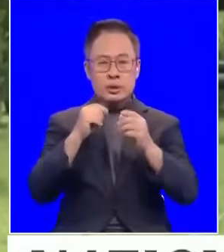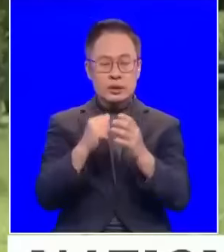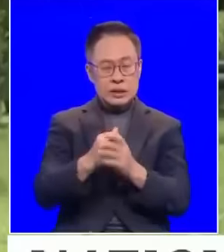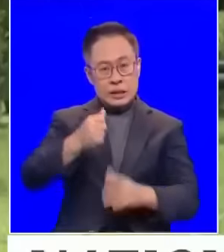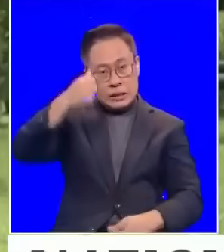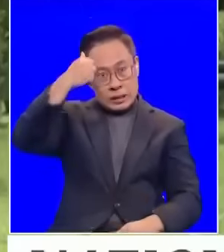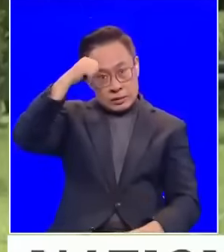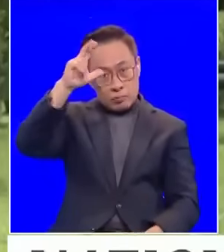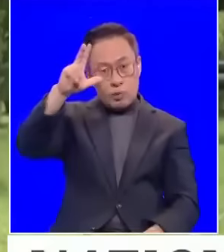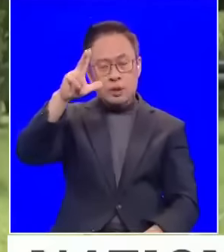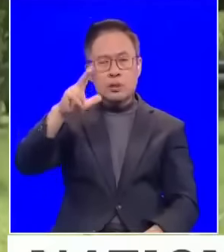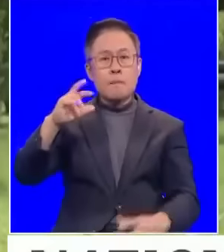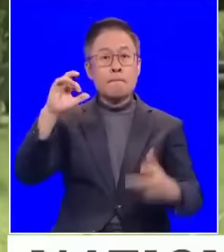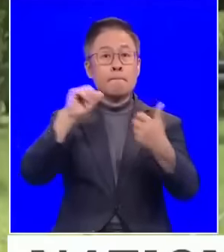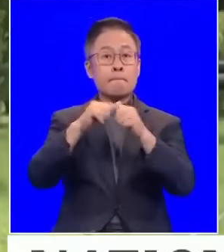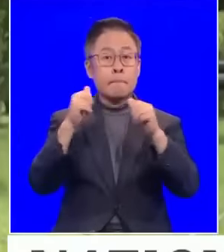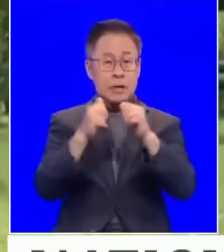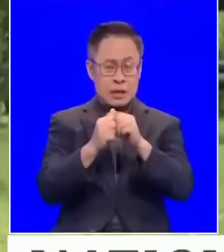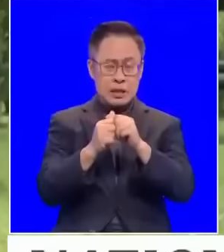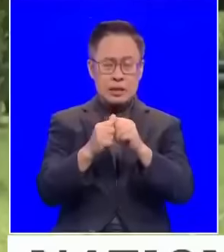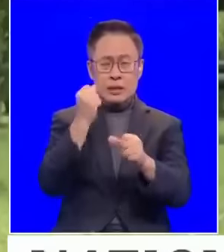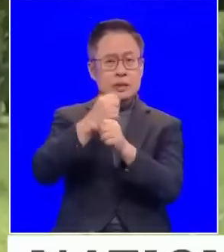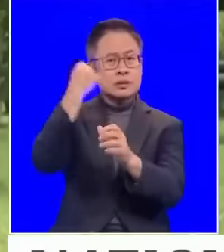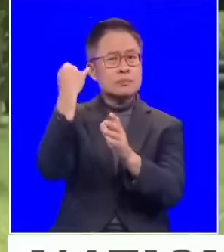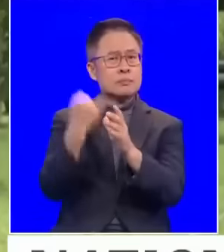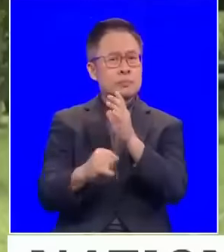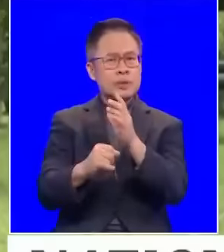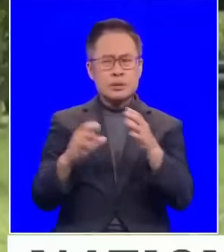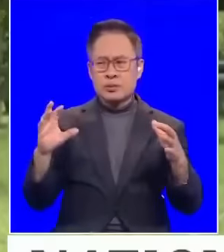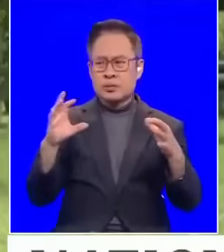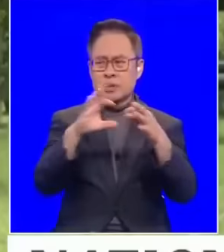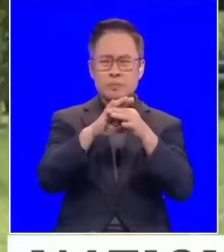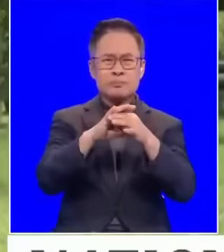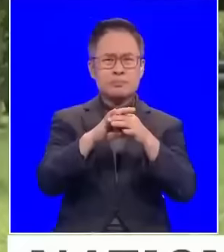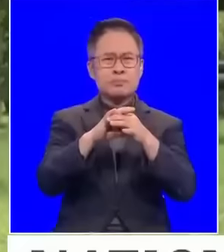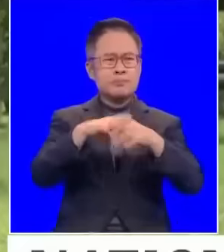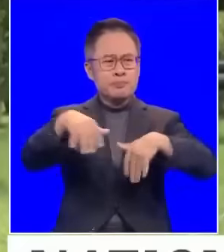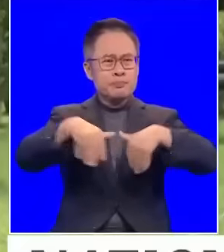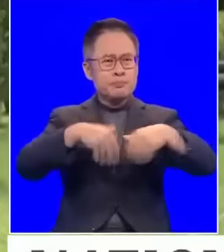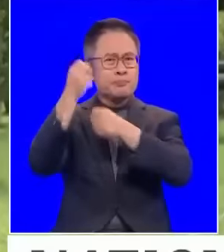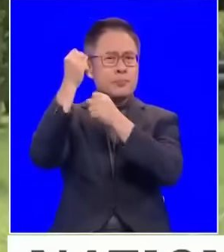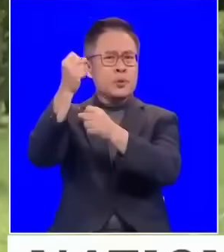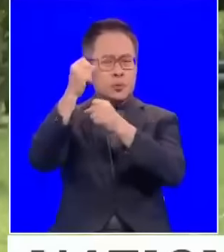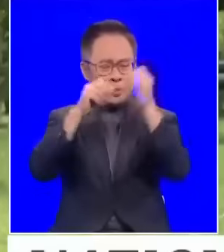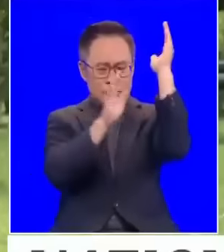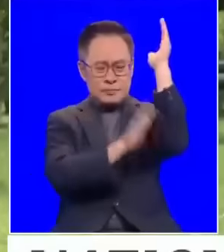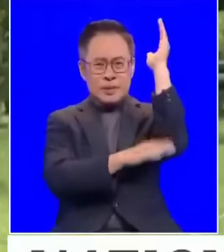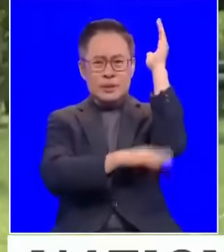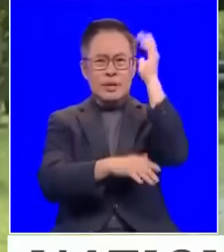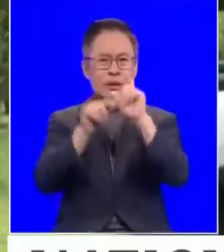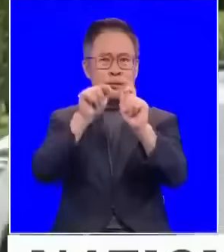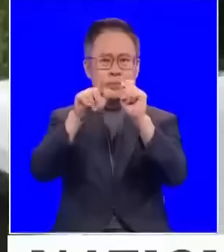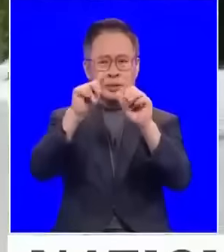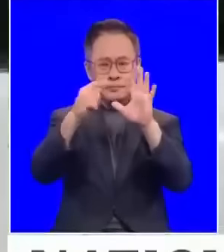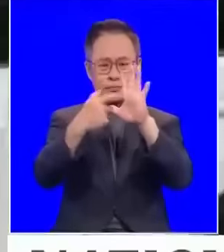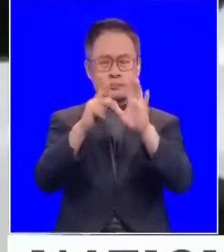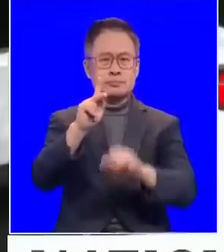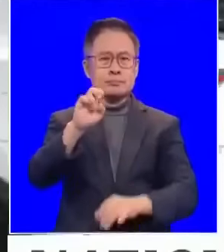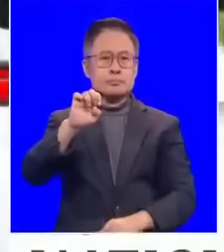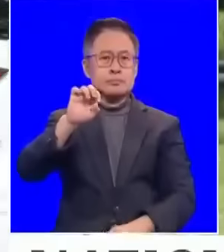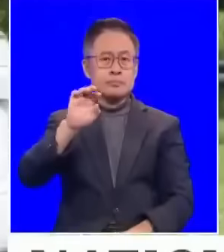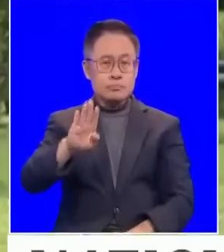หลังมีการเรียกร้องให้รัฐบาลเนี่ยแสดงความจริงใจต่อเรื่องนี้ซึ่งนายภูมิธรรมก็ยืนยันค่ะว่ารัฐบาลไม่เคยนิ่งนอนใจแล้วก็ได้มีการออกมาเทคแอคชั่นอย่างเป็